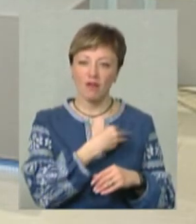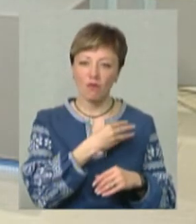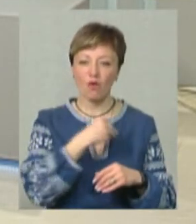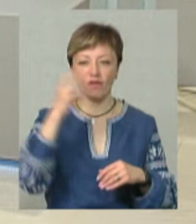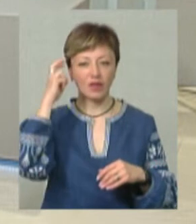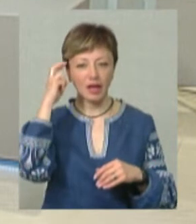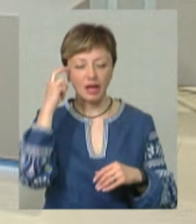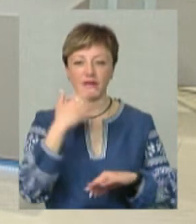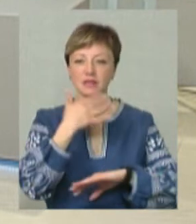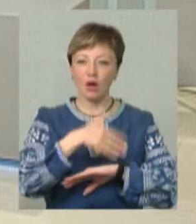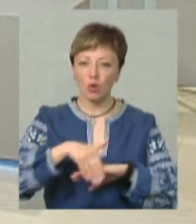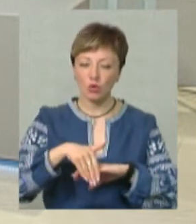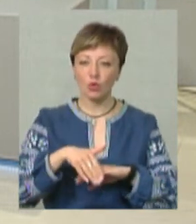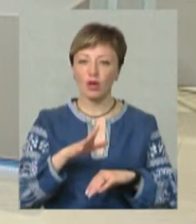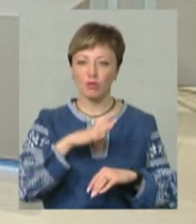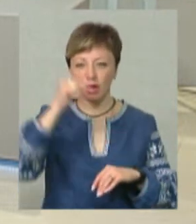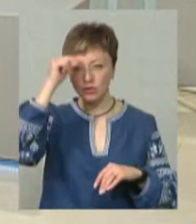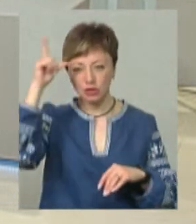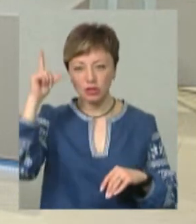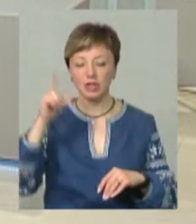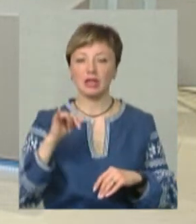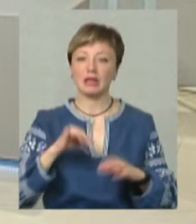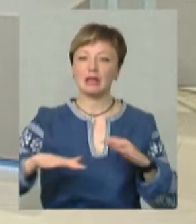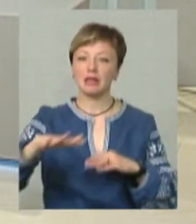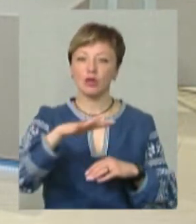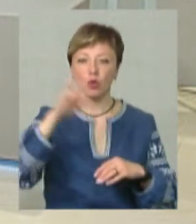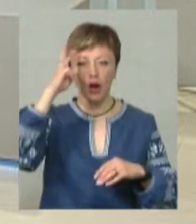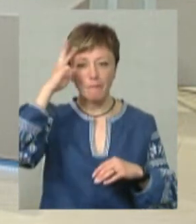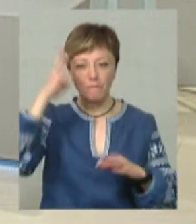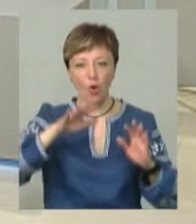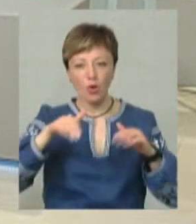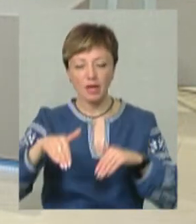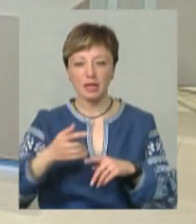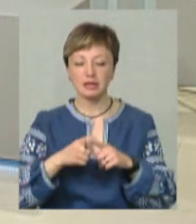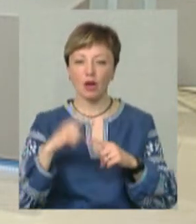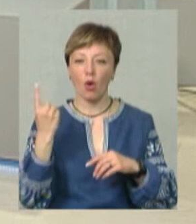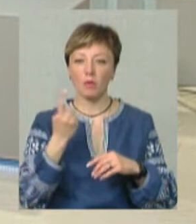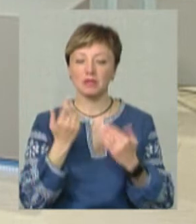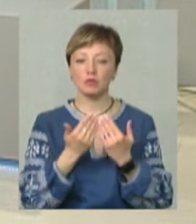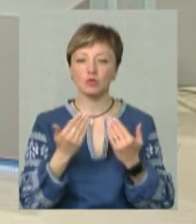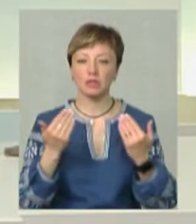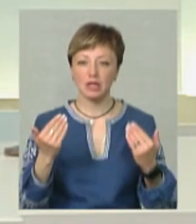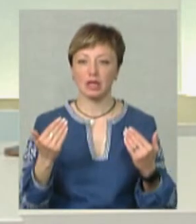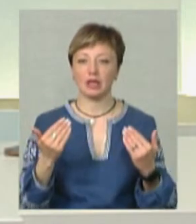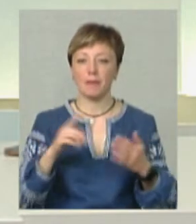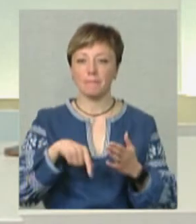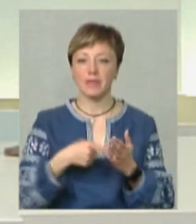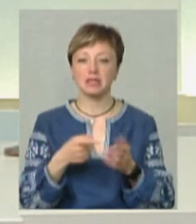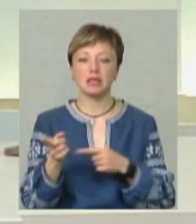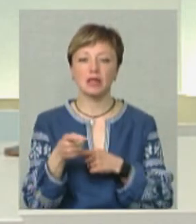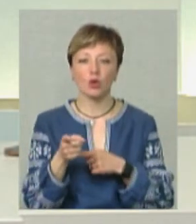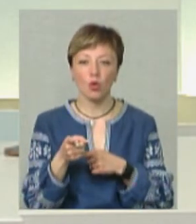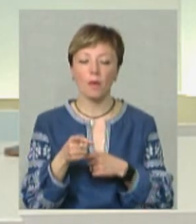Києві, була за кордоном в Празі. На території Поділля – це обласні музеї міста